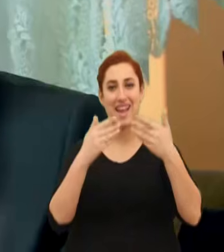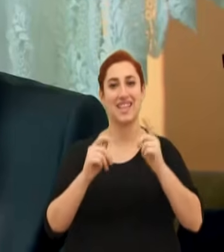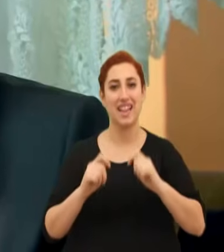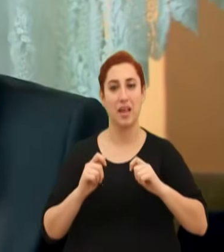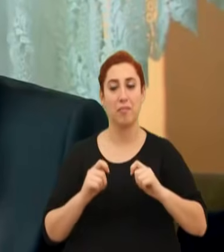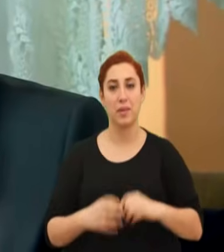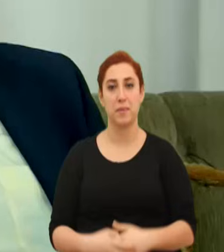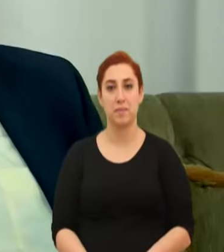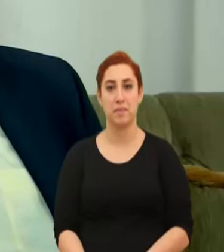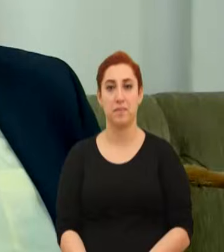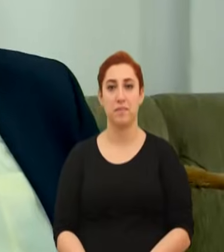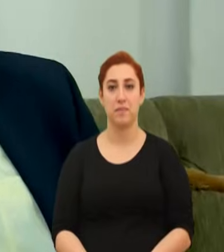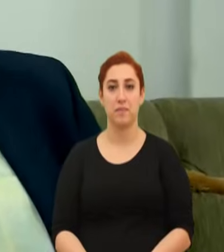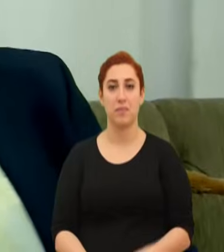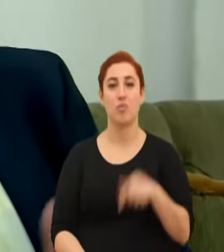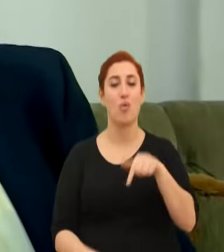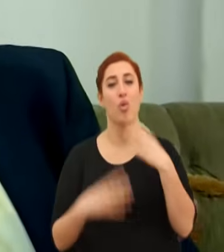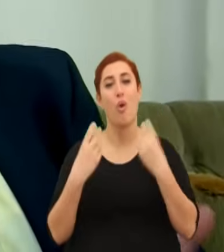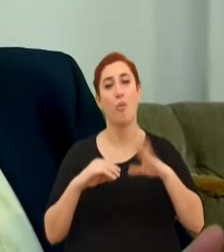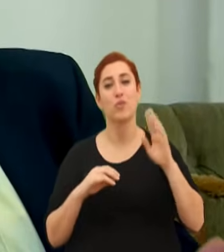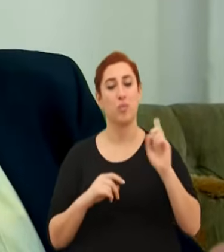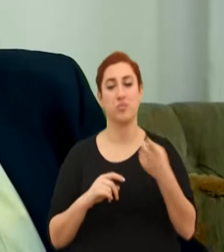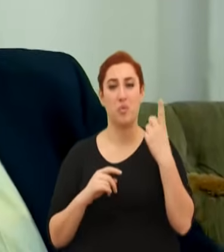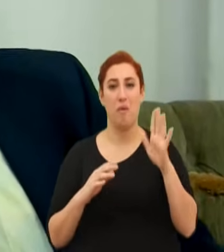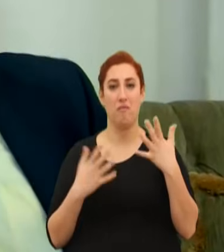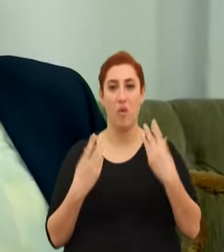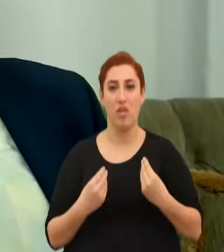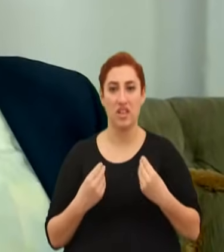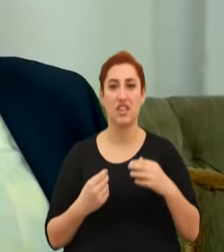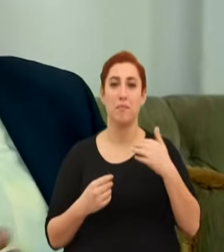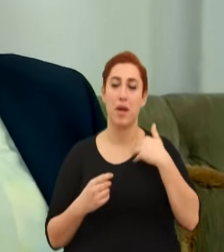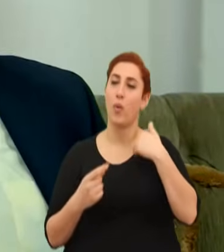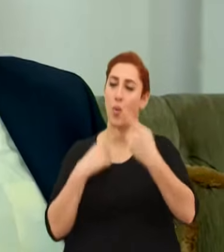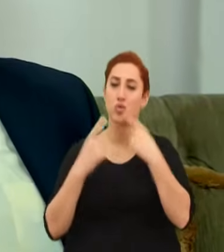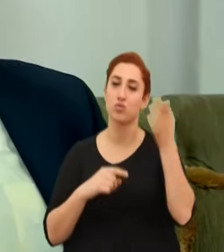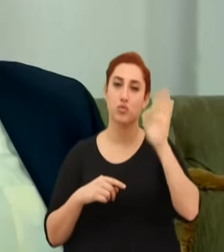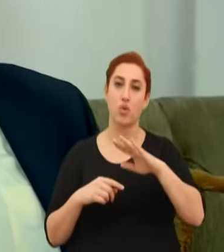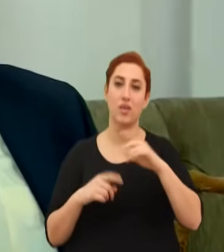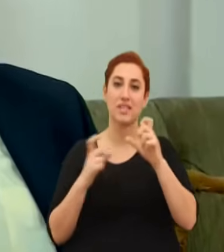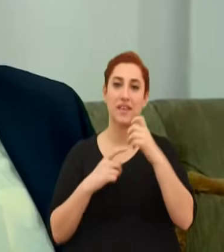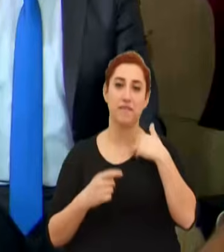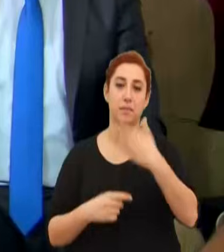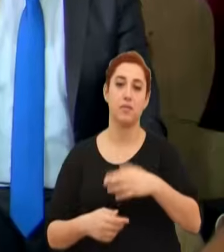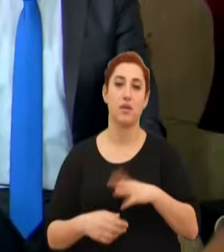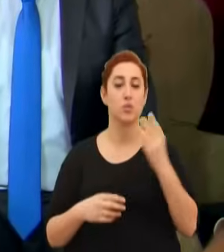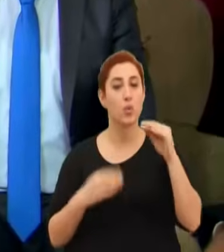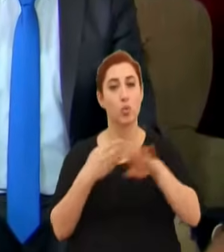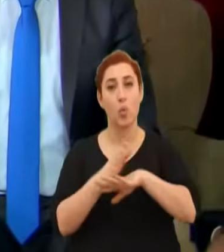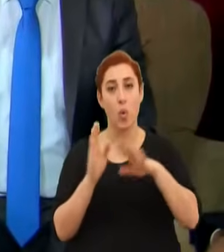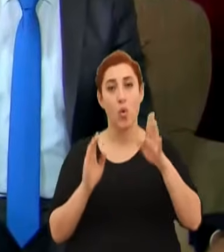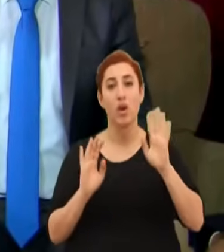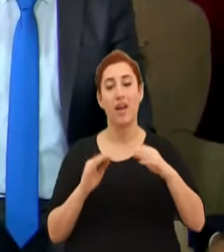erteleyelim. Bu böyle olmayacak, tuhaf olacak. Ben konuşurum sonra Sevim'le. Çok